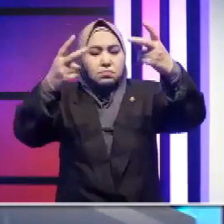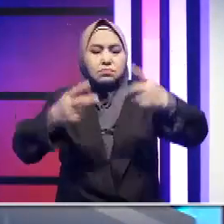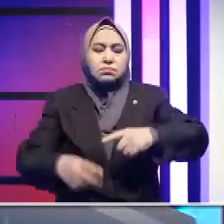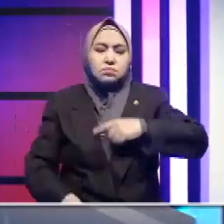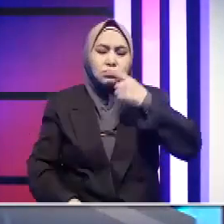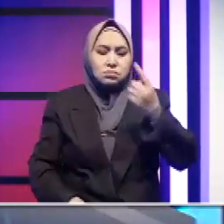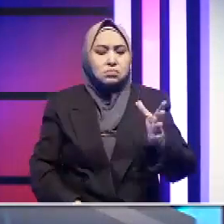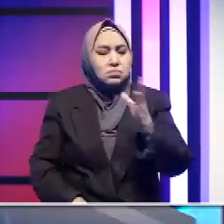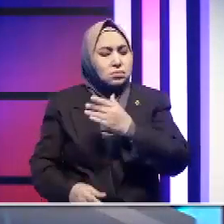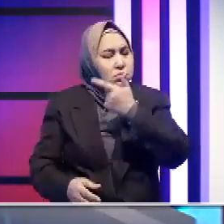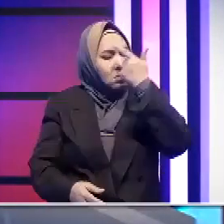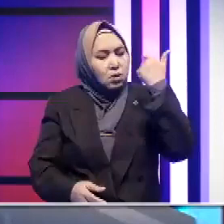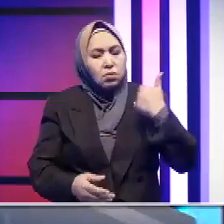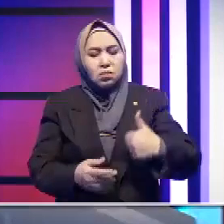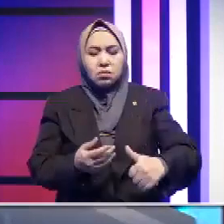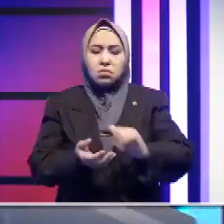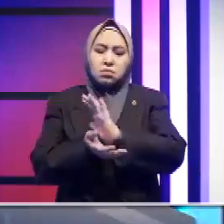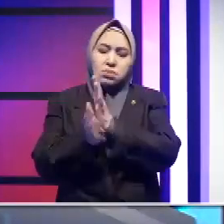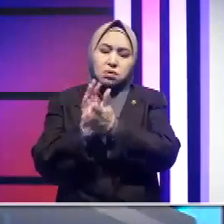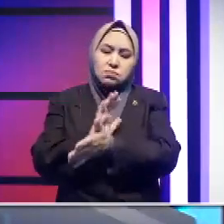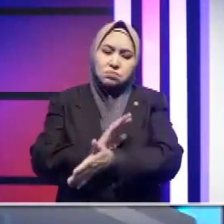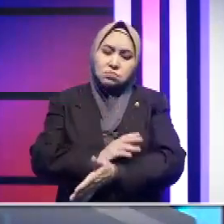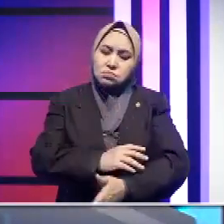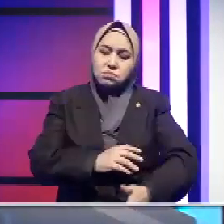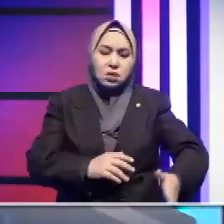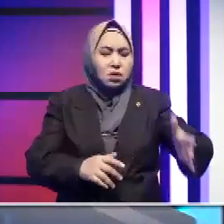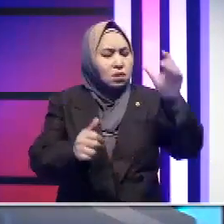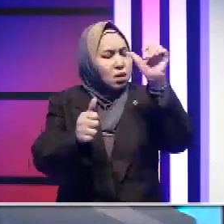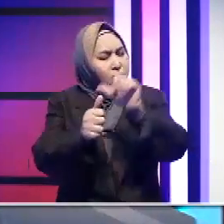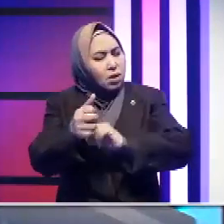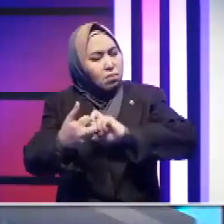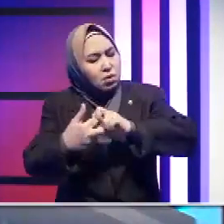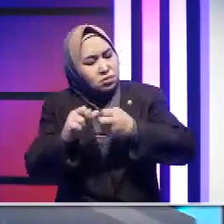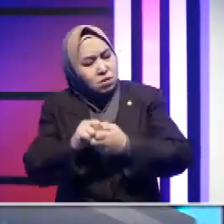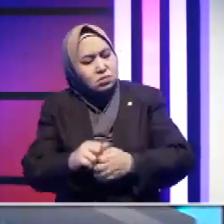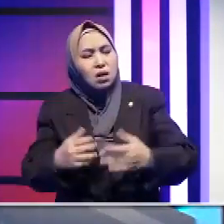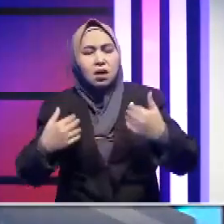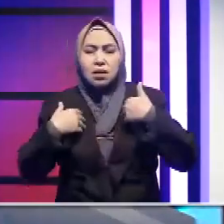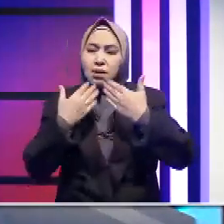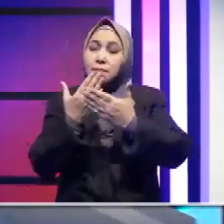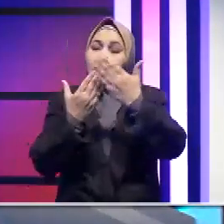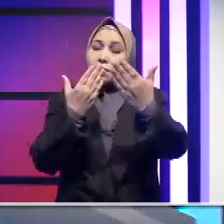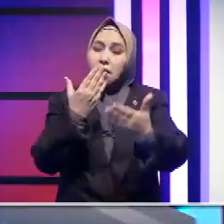Hai saya Inna ma'al Usri Usro Rock